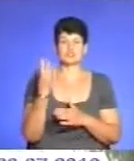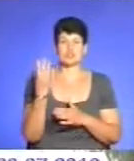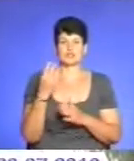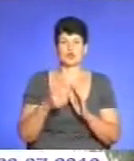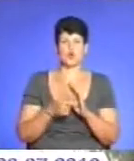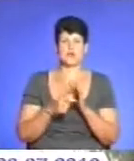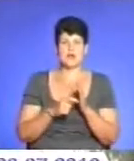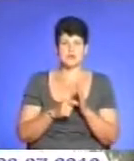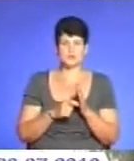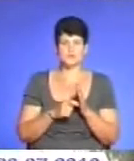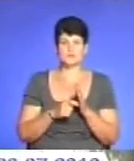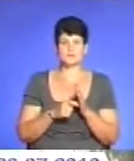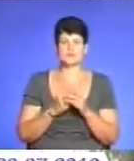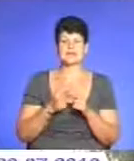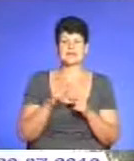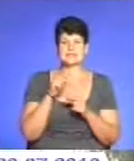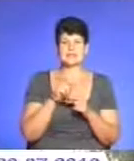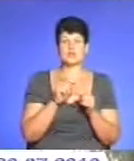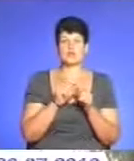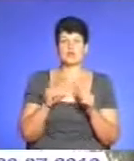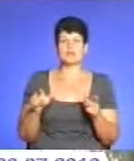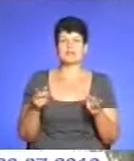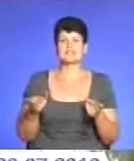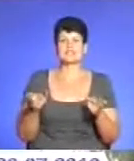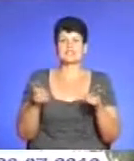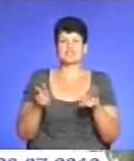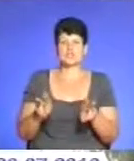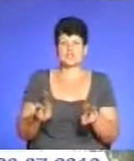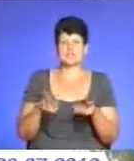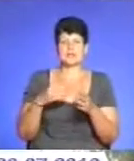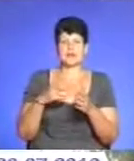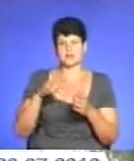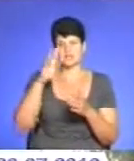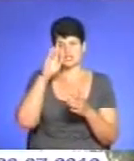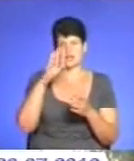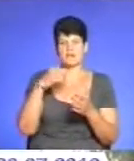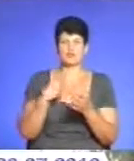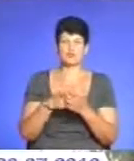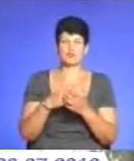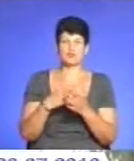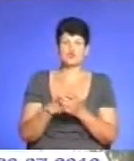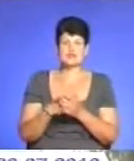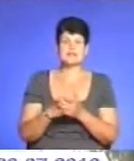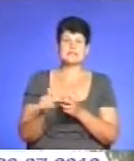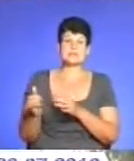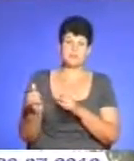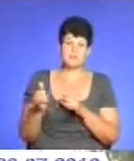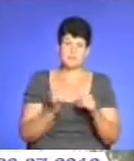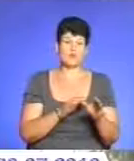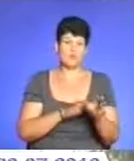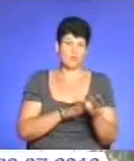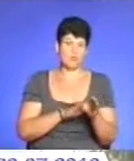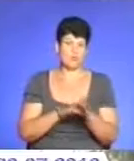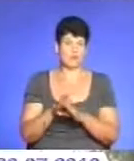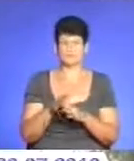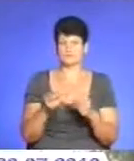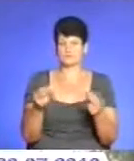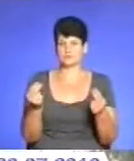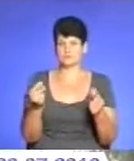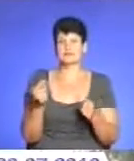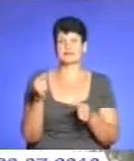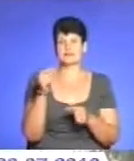і ця школа залишається на бюджеті, державному бюджеті, і забезпечується у повному обсязі